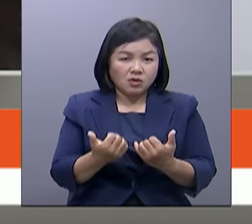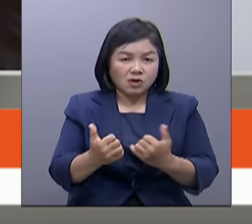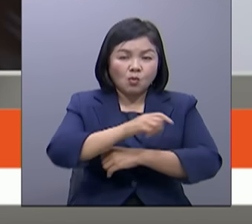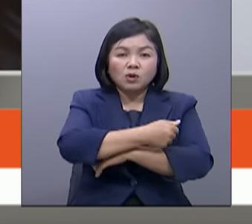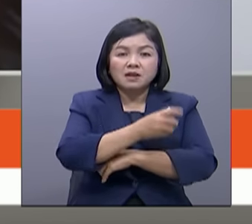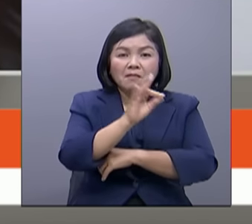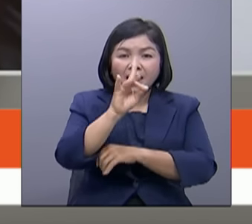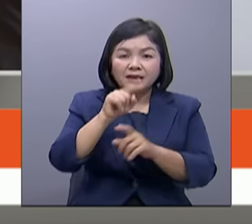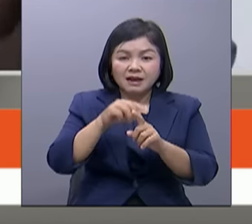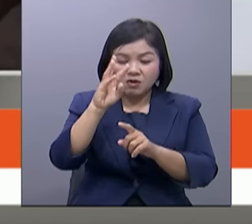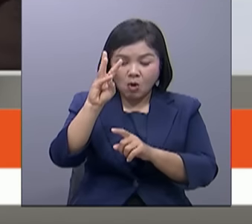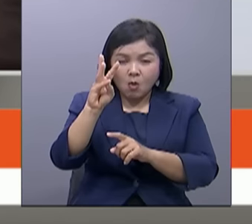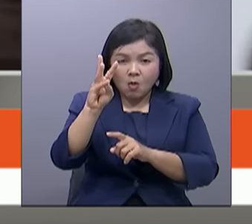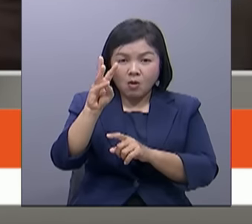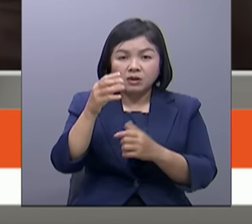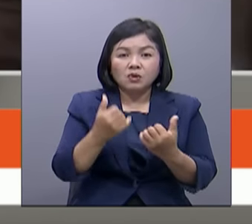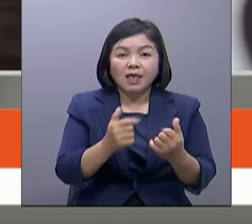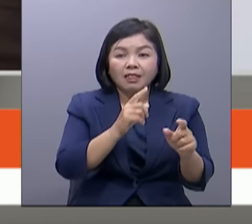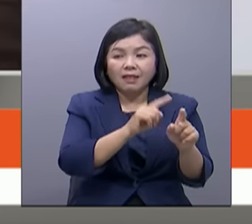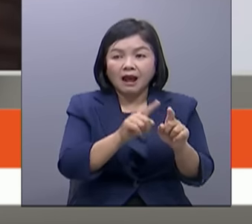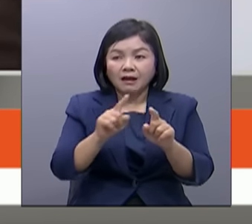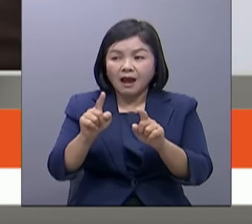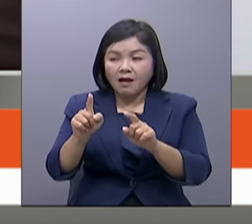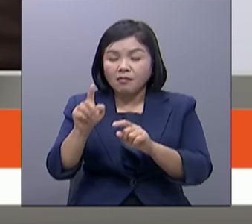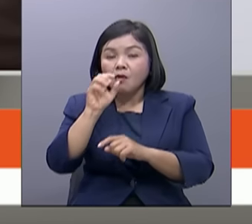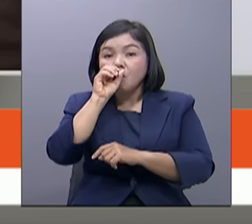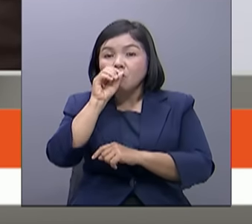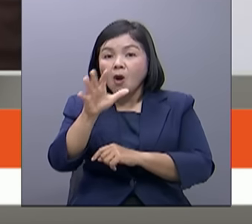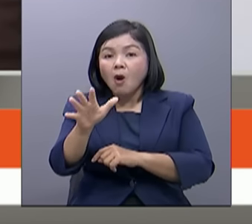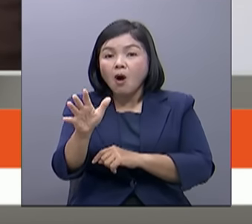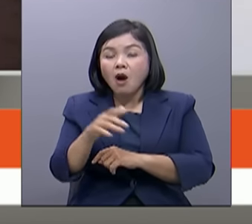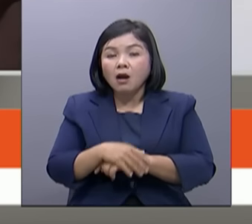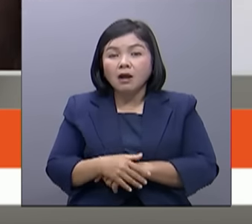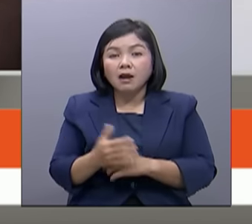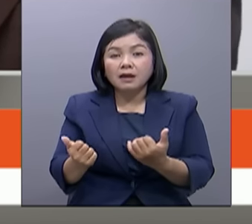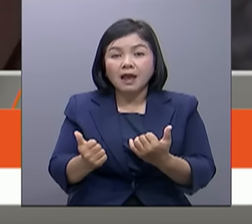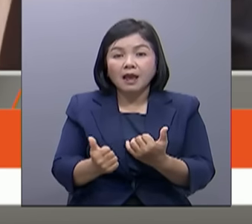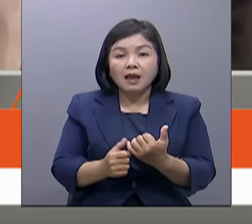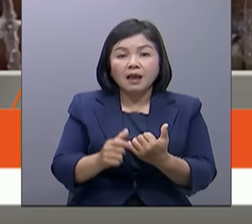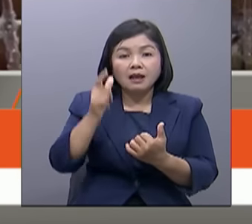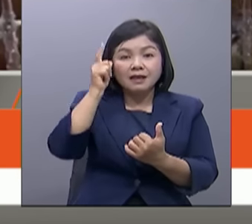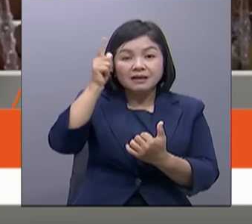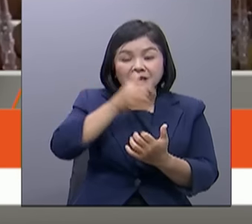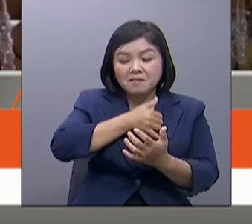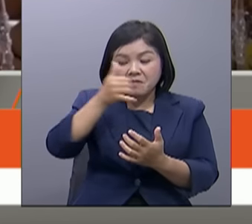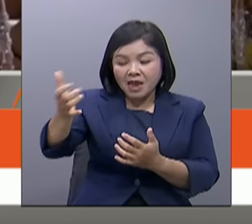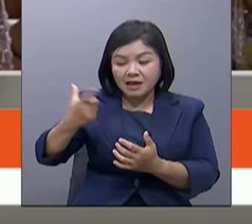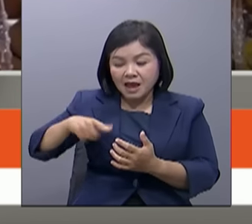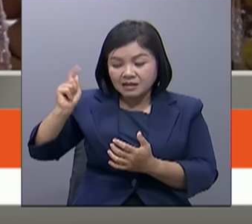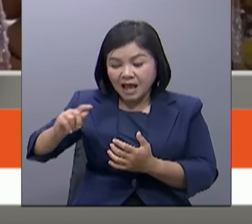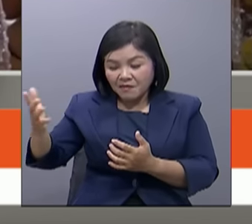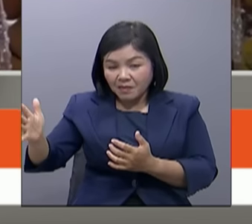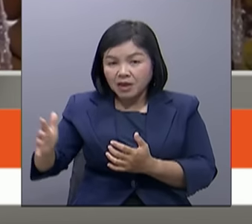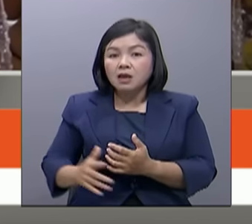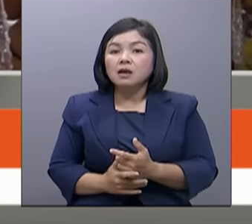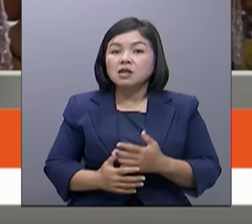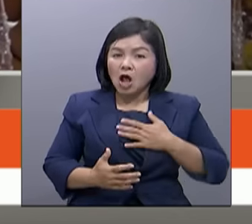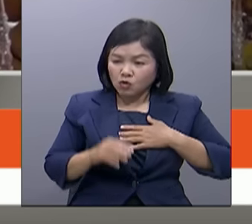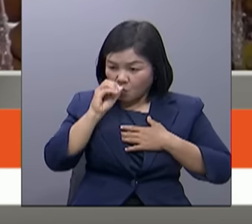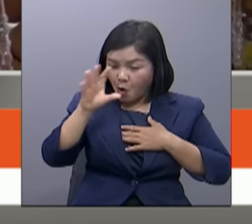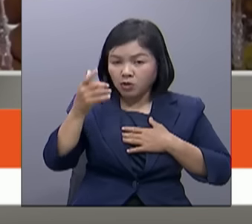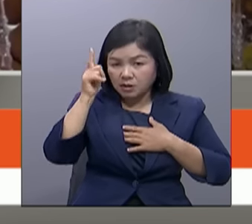มิถุนายนเนี่ยนะครับหลายคนเนี่ยก็บอกว่านายใหญ่ไม่ไปศาลแน่ผมนี่น่าจะเป็นคนเดียวที่บอกว่าไปแน่ๆนะ